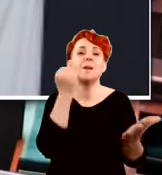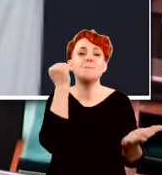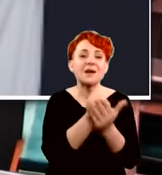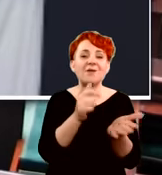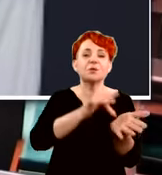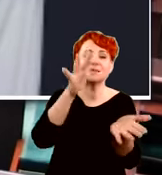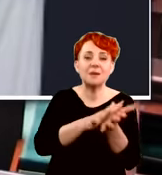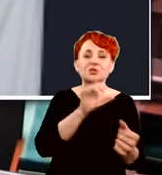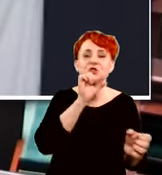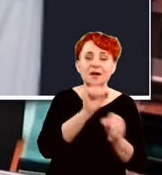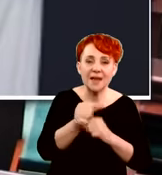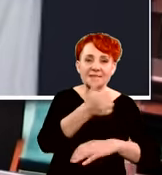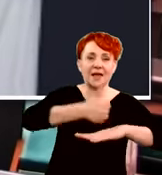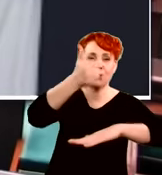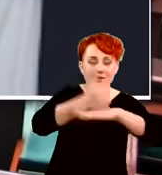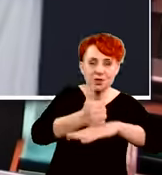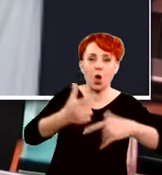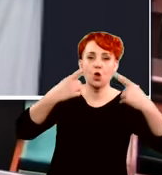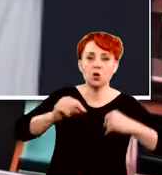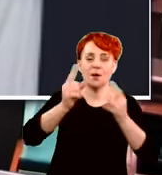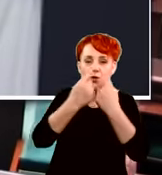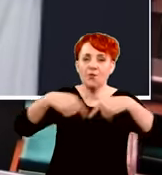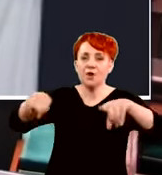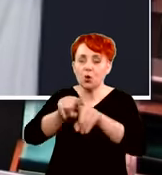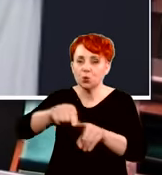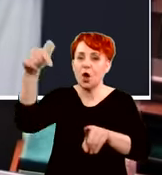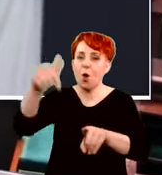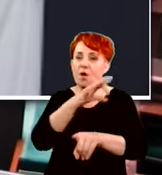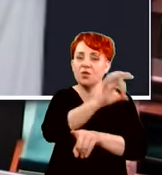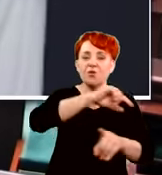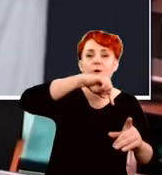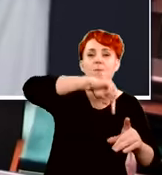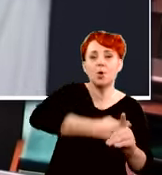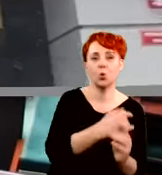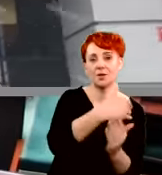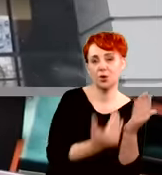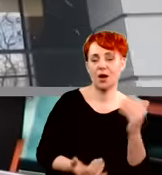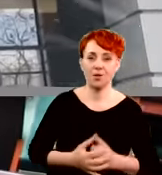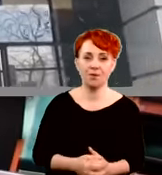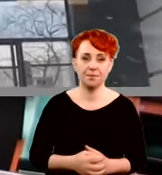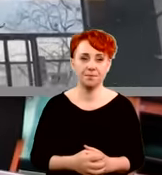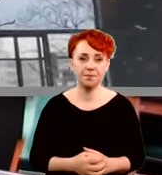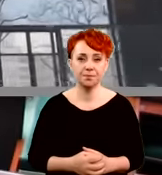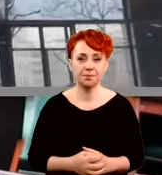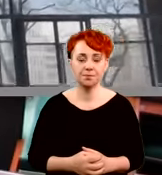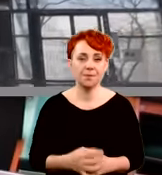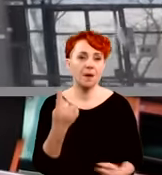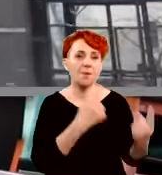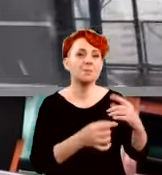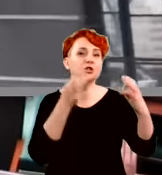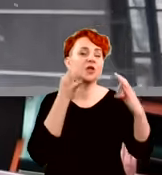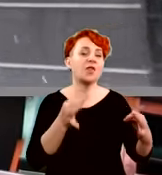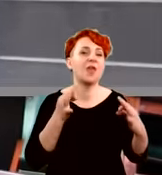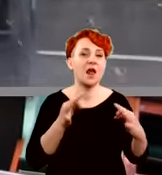takie stanowisko jak osoba pełniąca obowiązki prokuratora krajowego? Musimy jakby wszystko. Myślę, że teraz telewidzowie